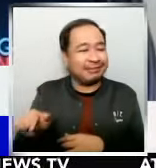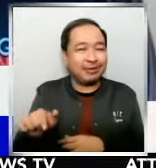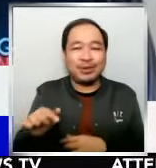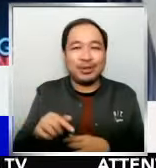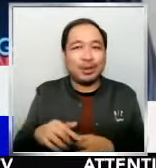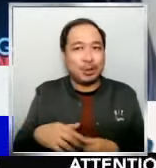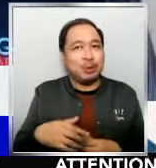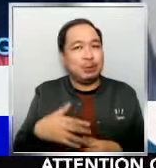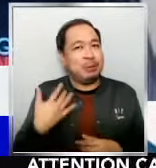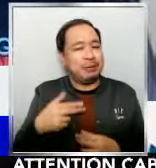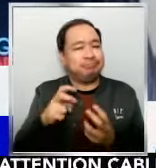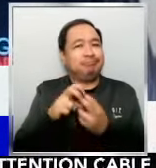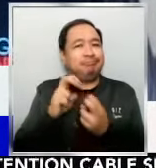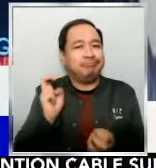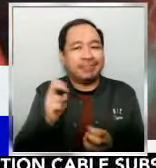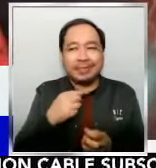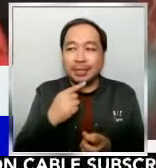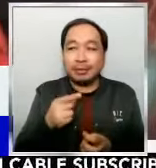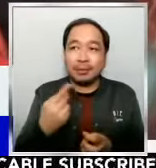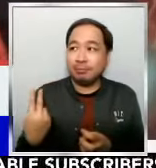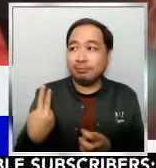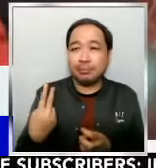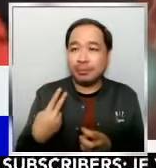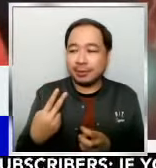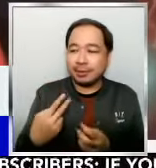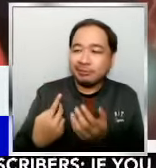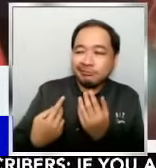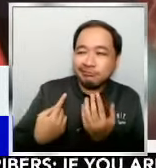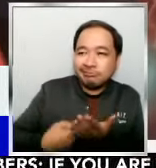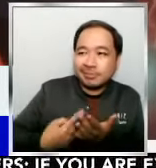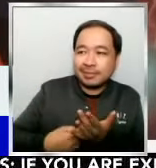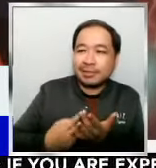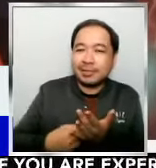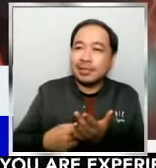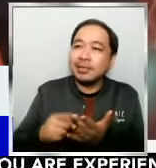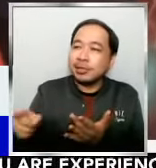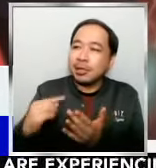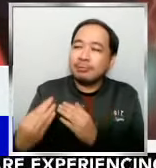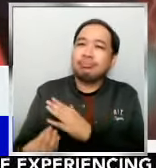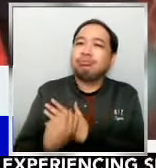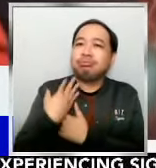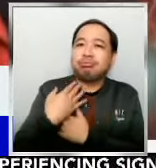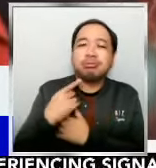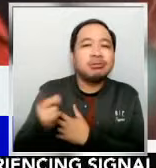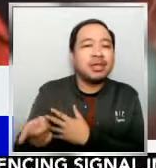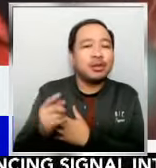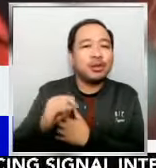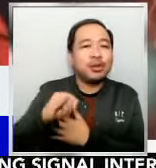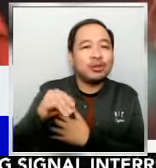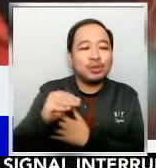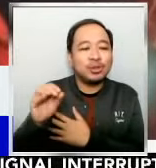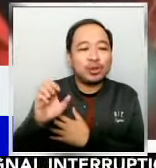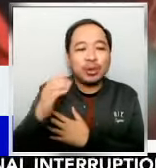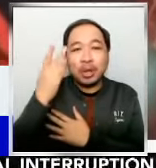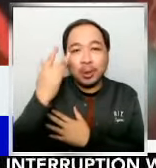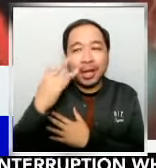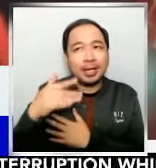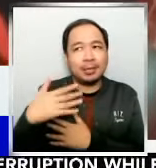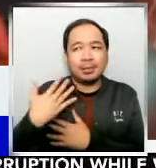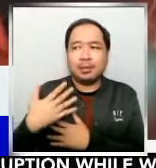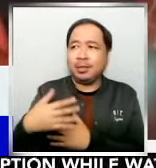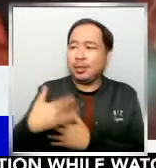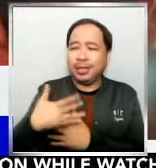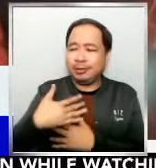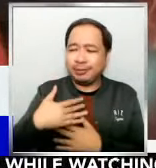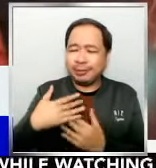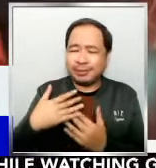namin nila Ate Angelica de la Cruz, humuhugot kami kay Ate Joe kasi alam mo yun, sobrang lalim niyang tao tapos parang